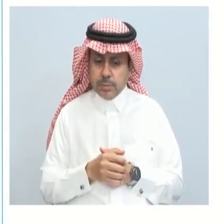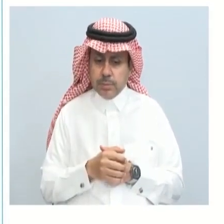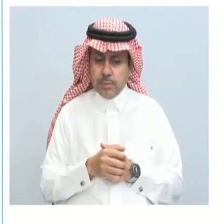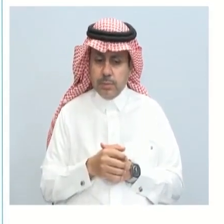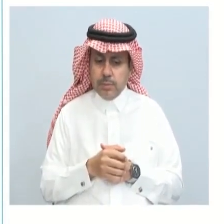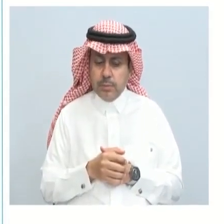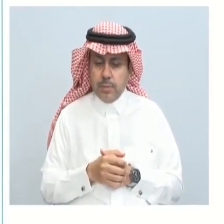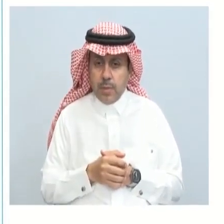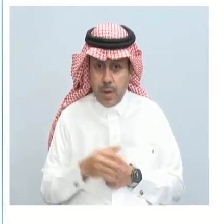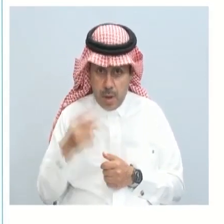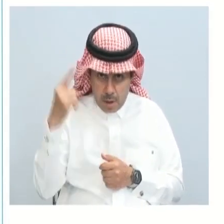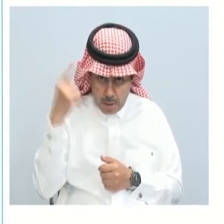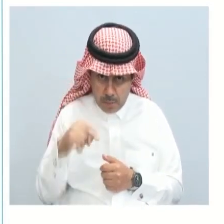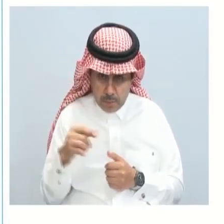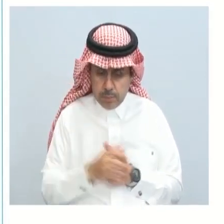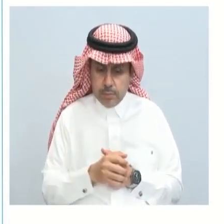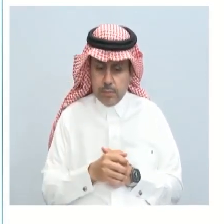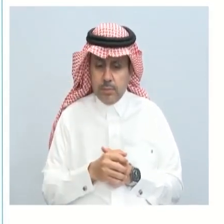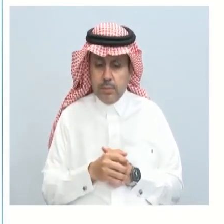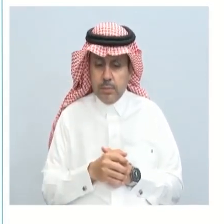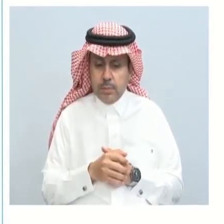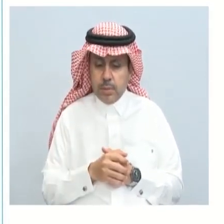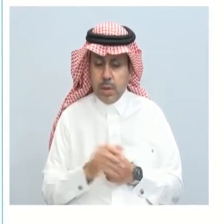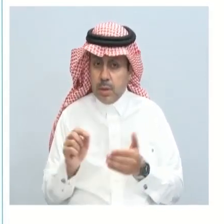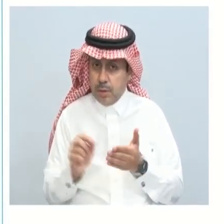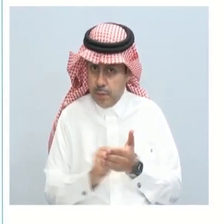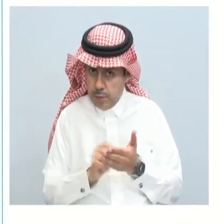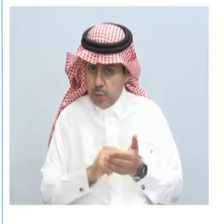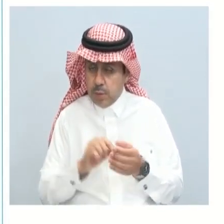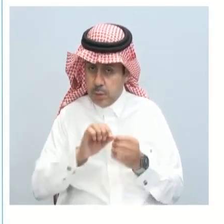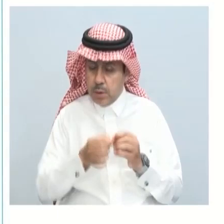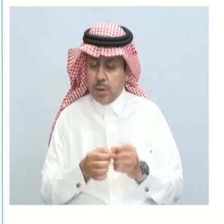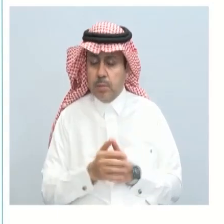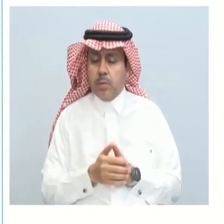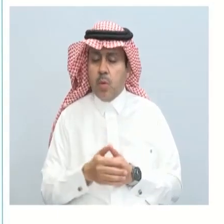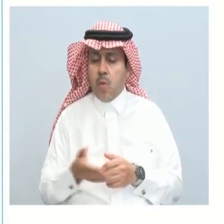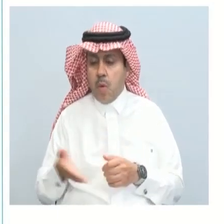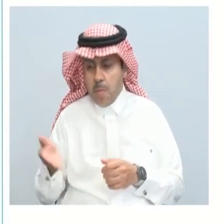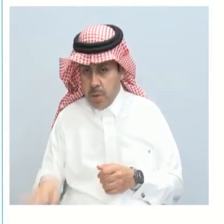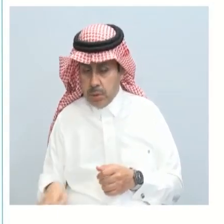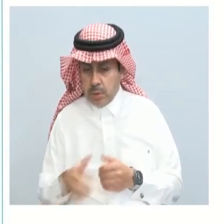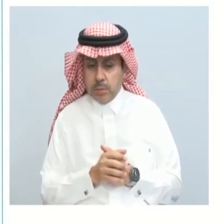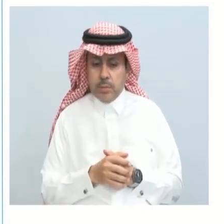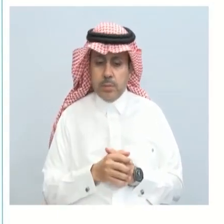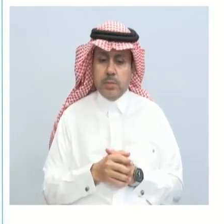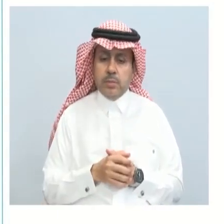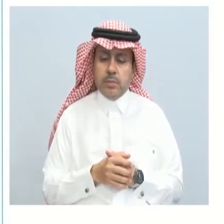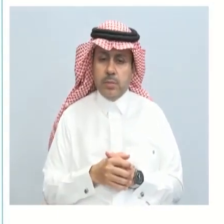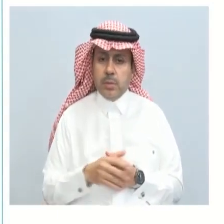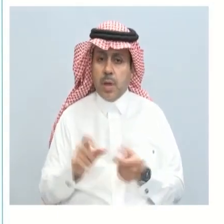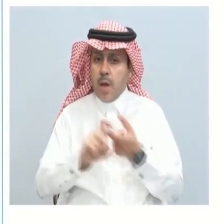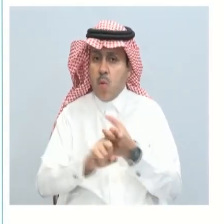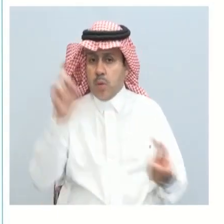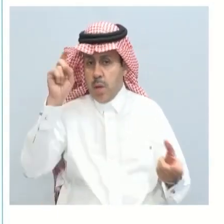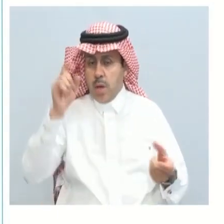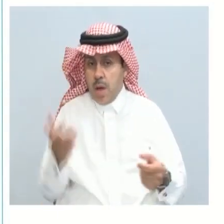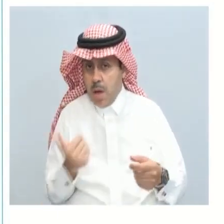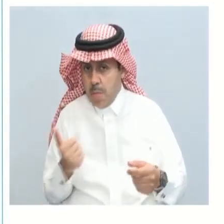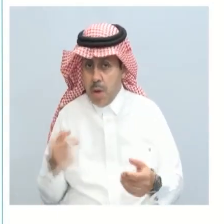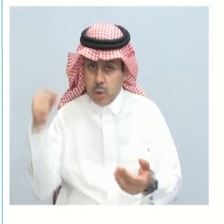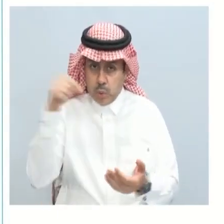قبولا حرمنا عليه فلو عقد على امراه ومات عنها او طلقها قبل